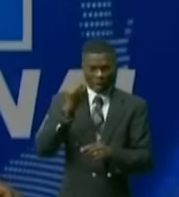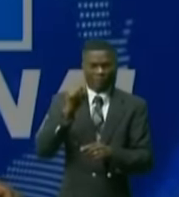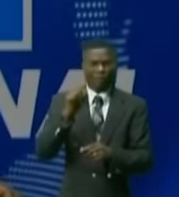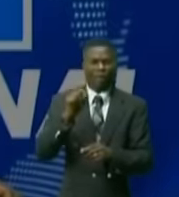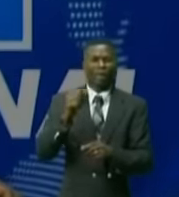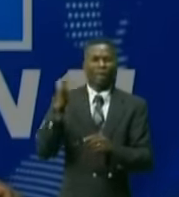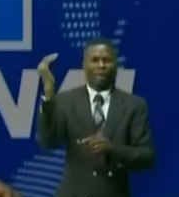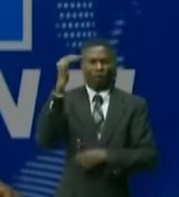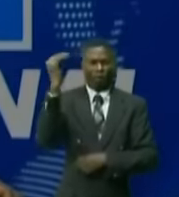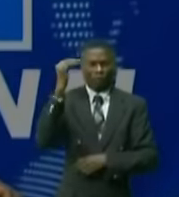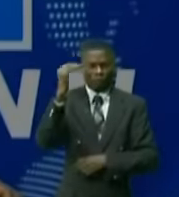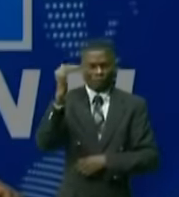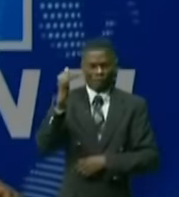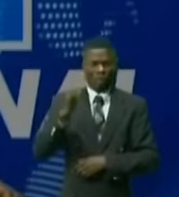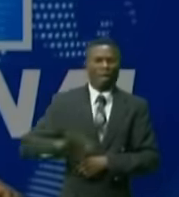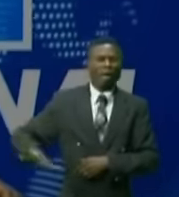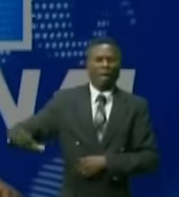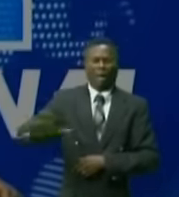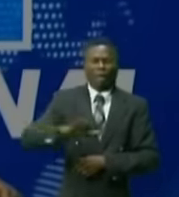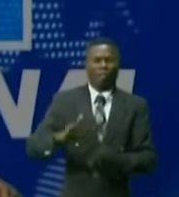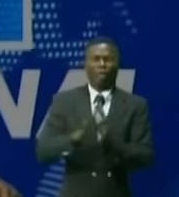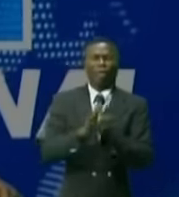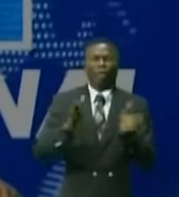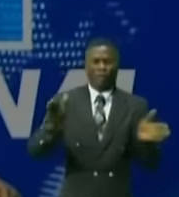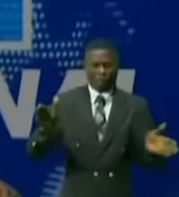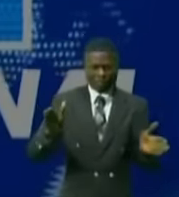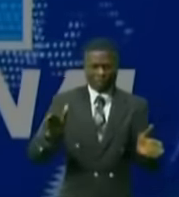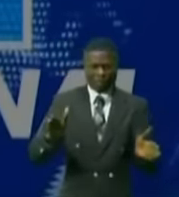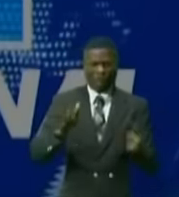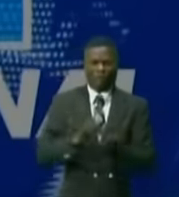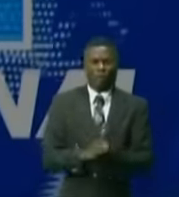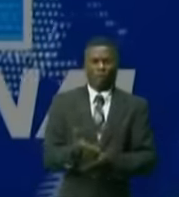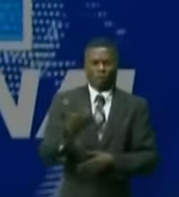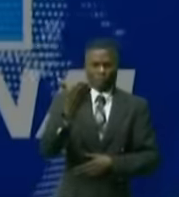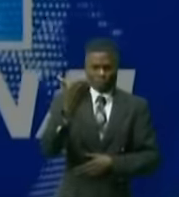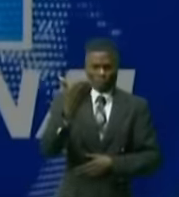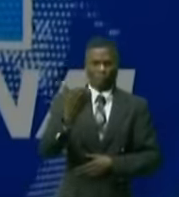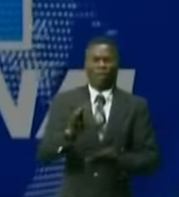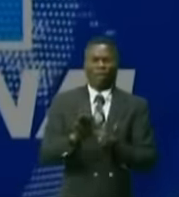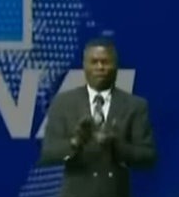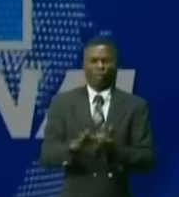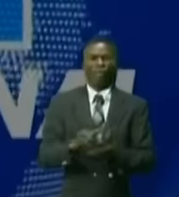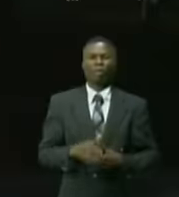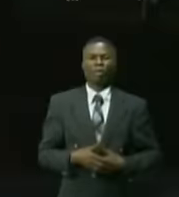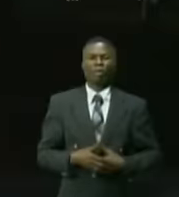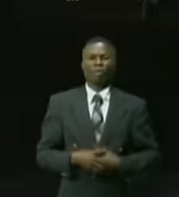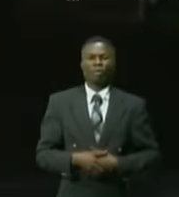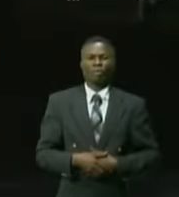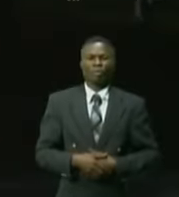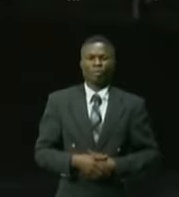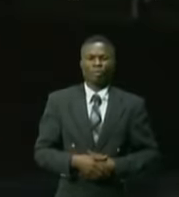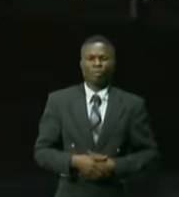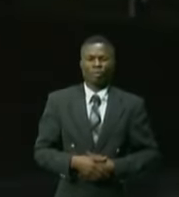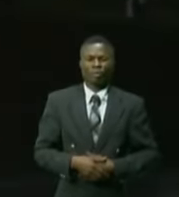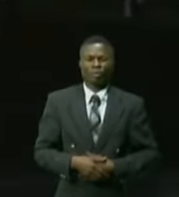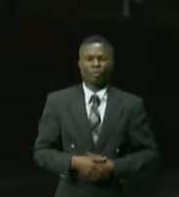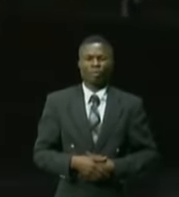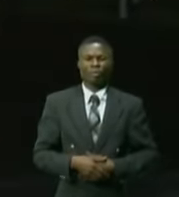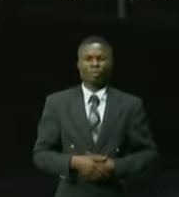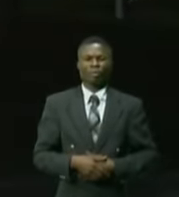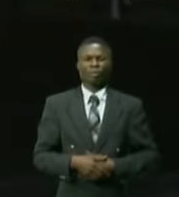demain, mercredi, sur toute l'étendue du territoire national. Blandine Zovo pour ce reportage.